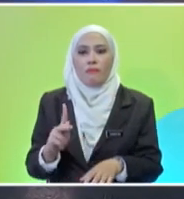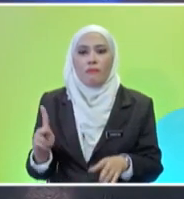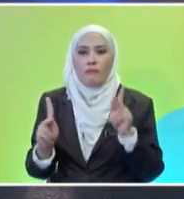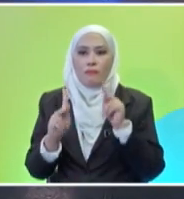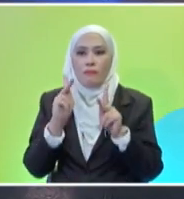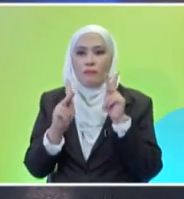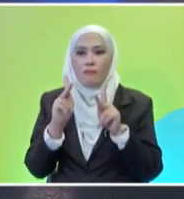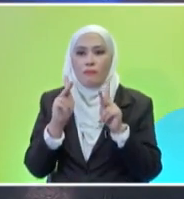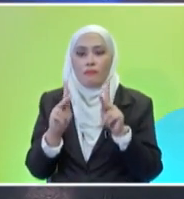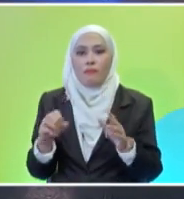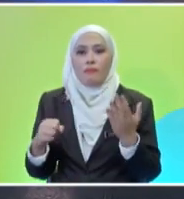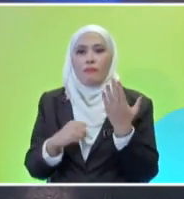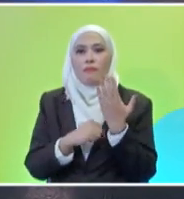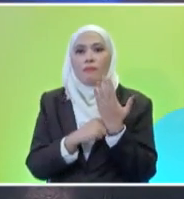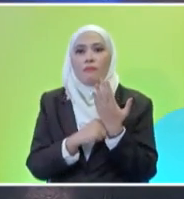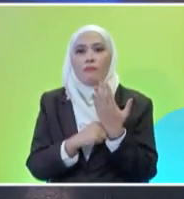sekarang